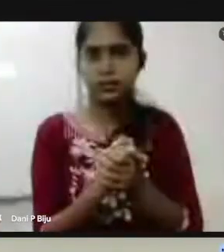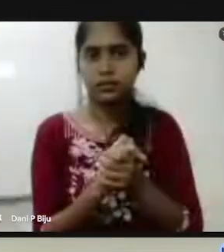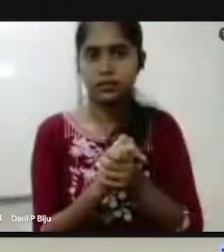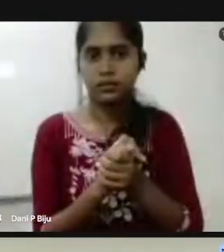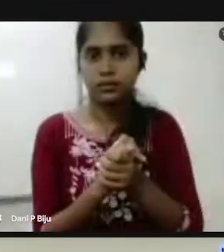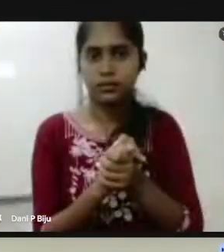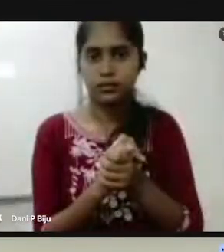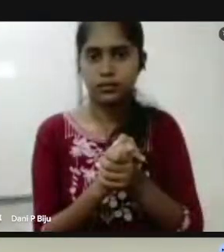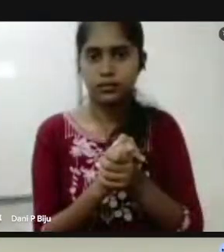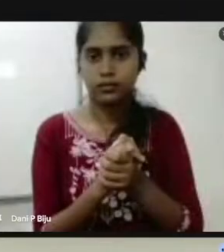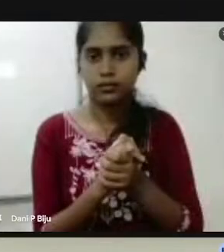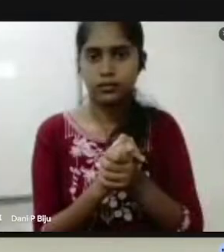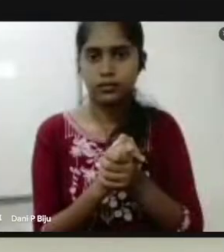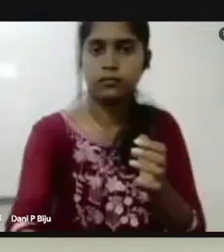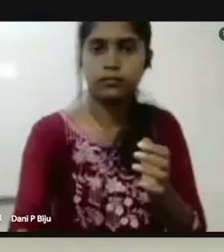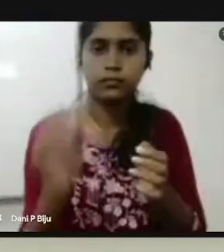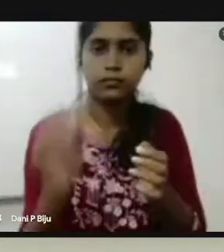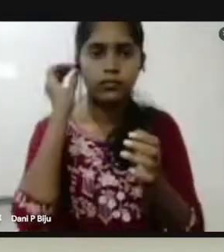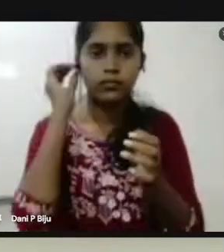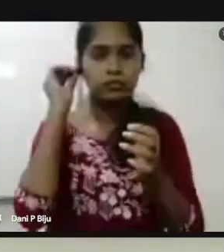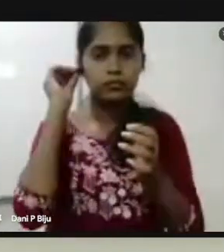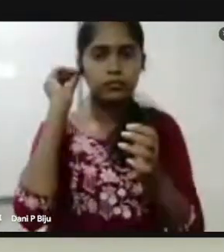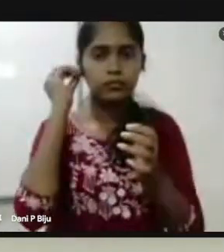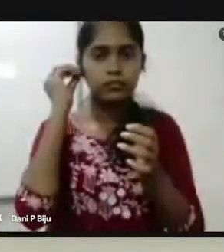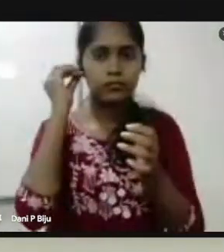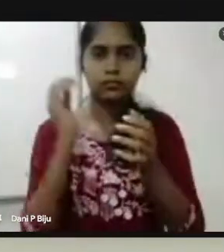ഇവിടെ ഒരു ചോദ്യം